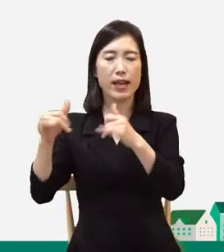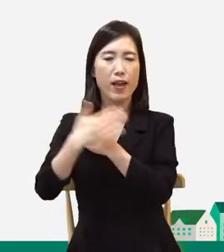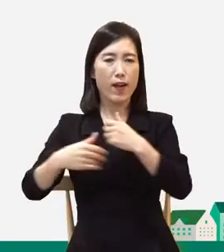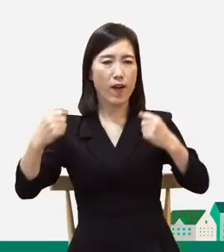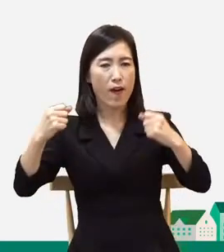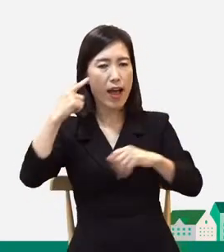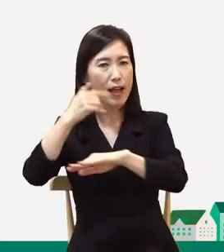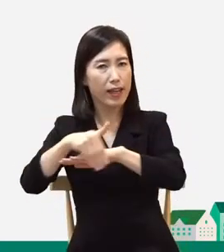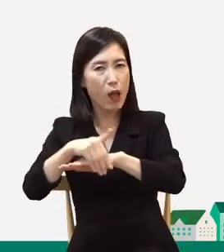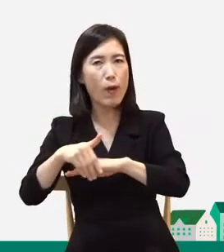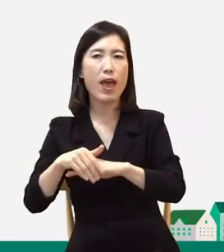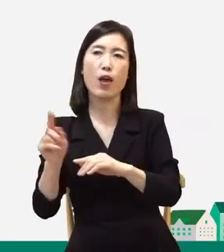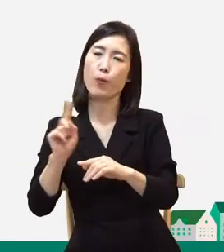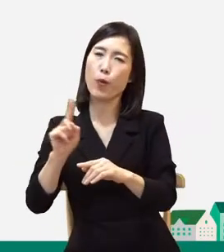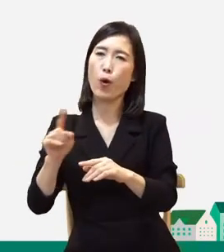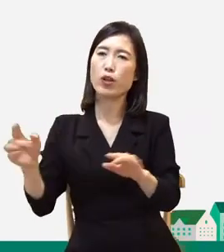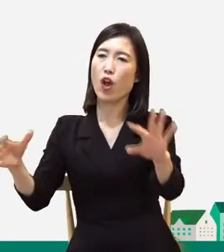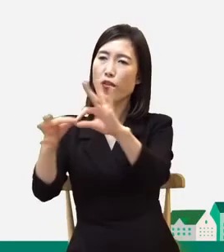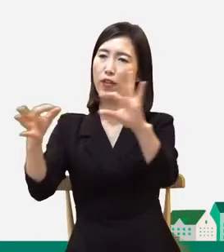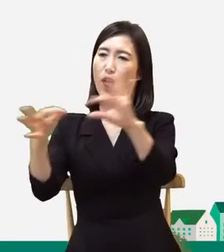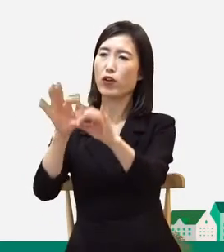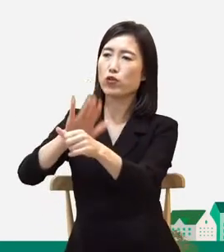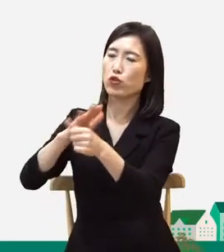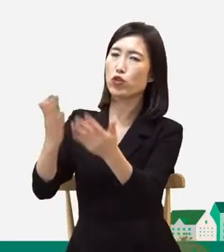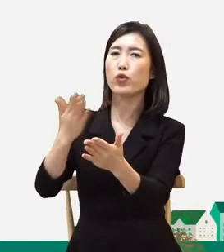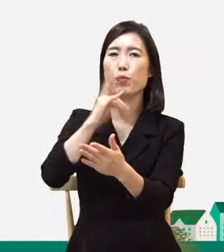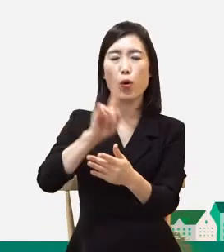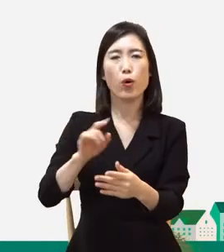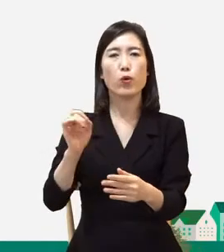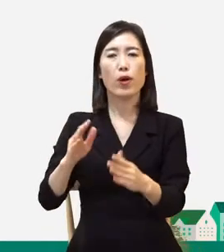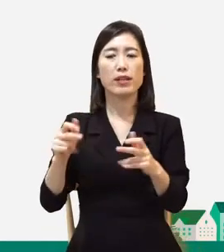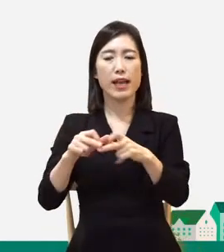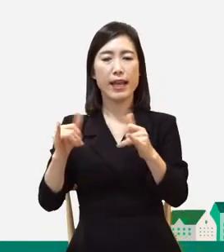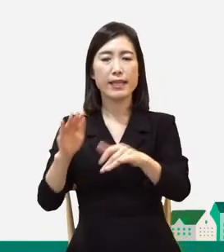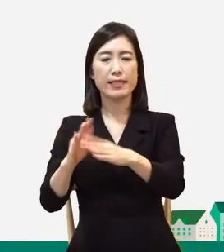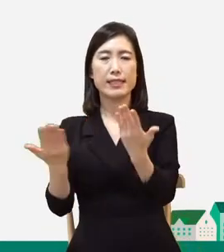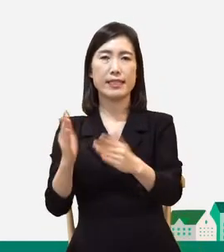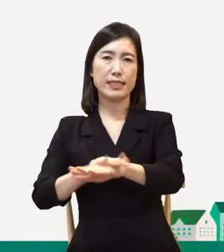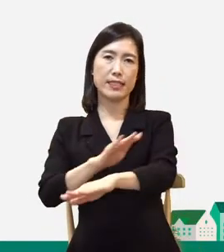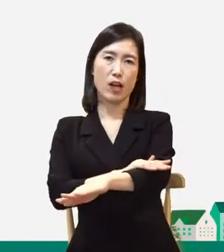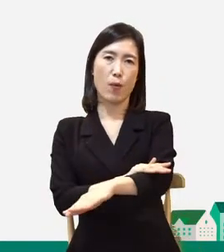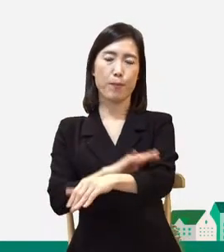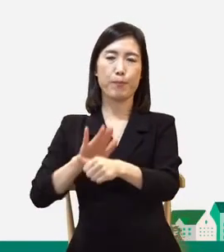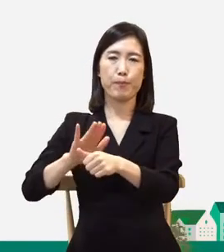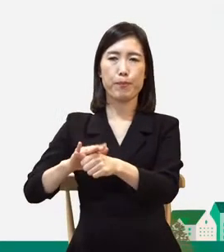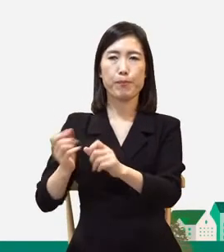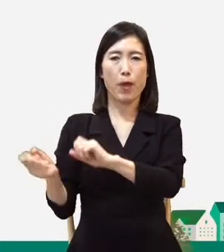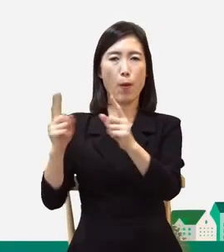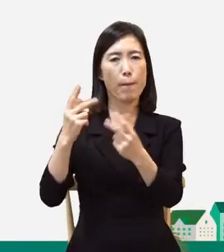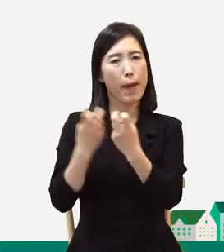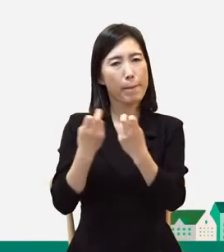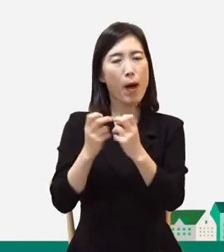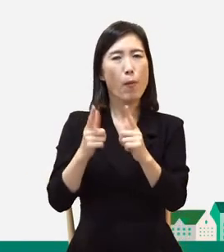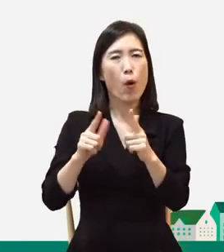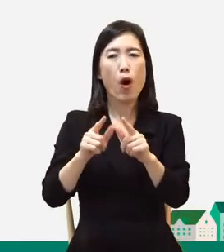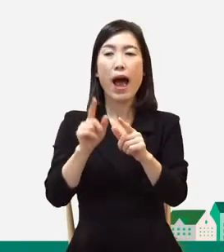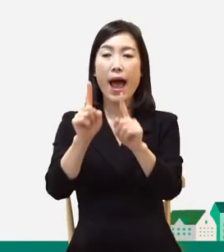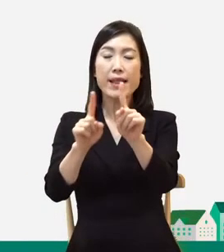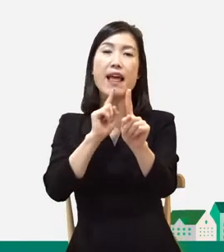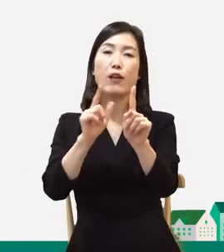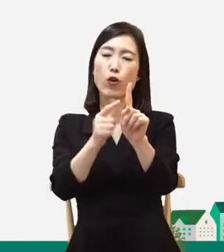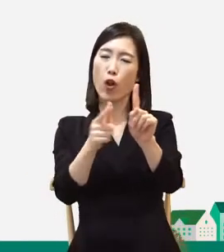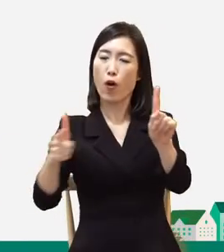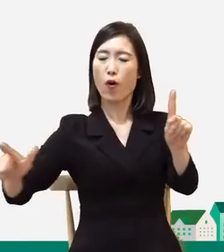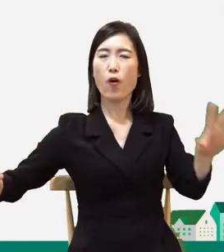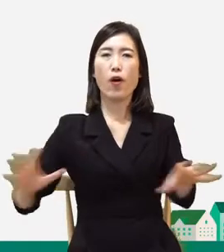주치의 와이 어떤 매칭 그리고 장애인 직업 재활 시설을 통한 직업 유지 사업들을 이렇게 하면서 통합적으로 지원